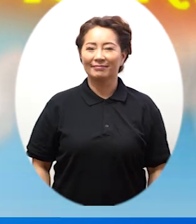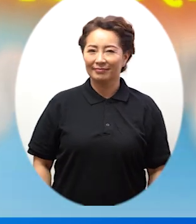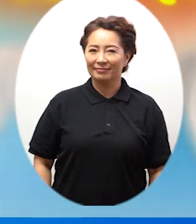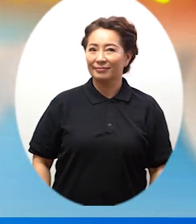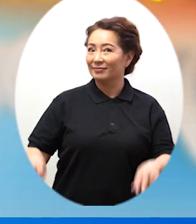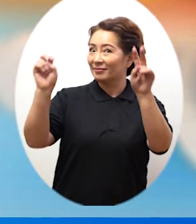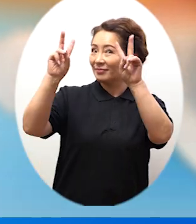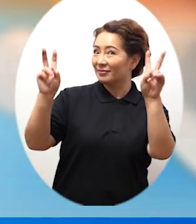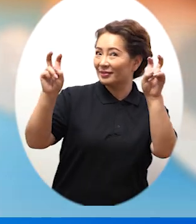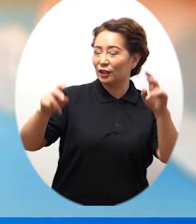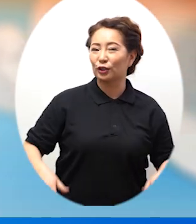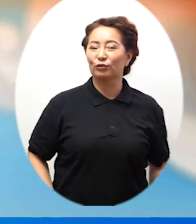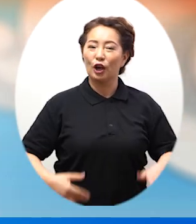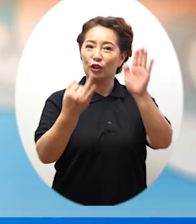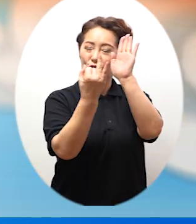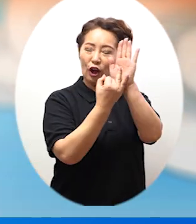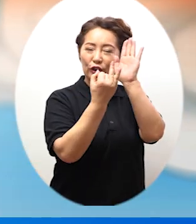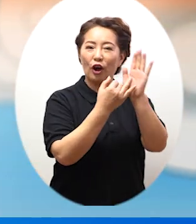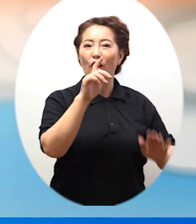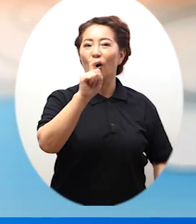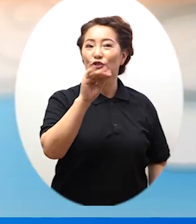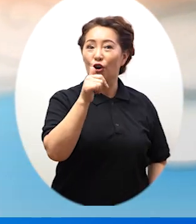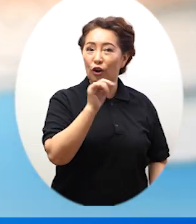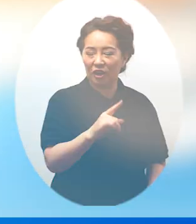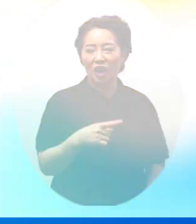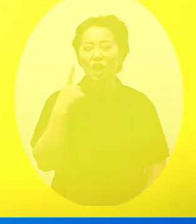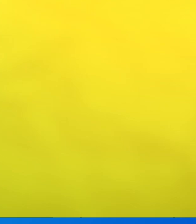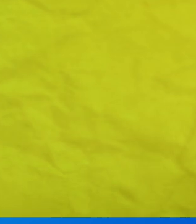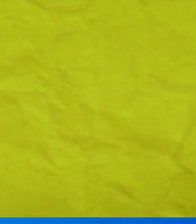Монгол ардын үлгэр 7 хожгор 1 можгор.